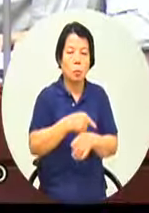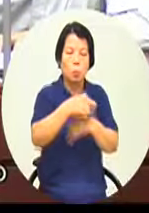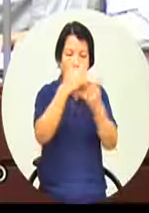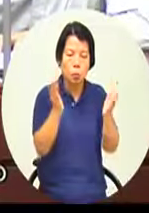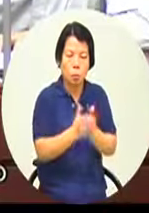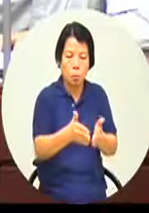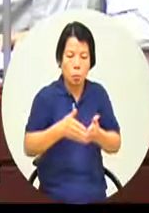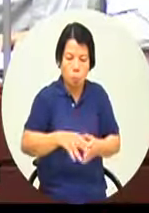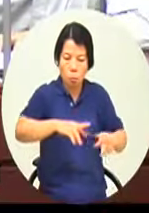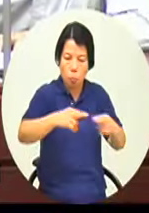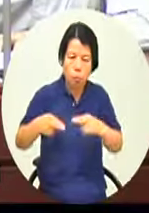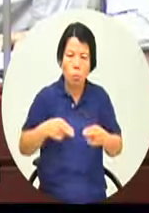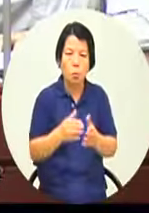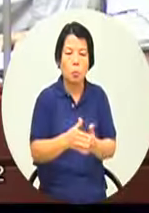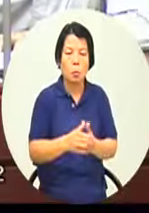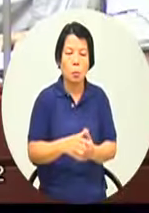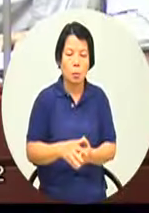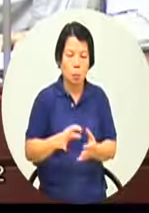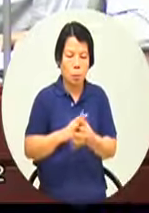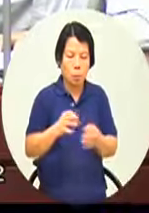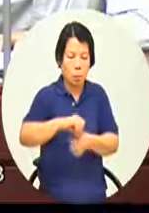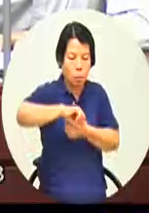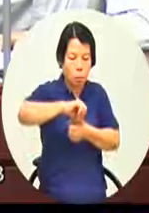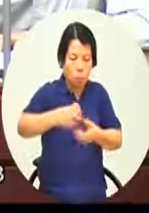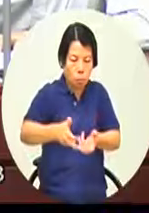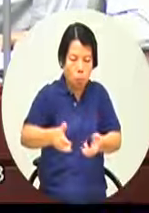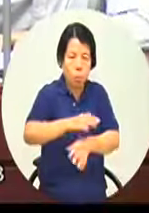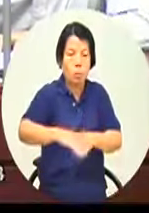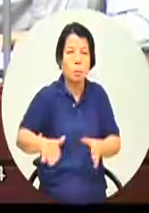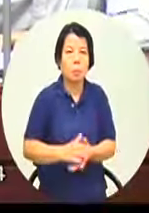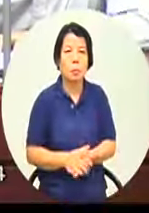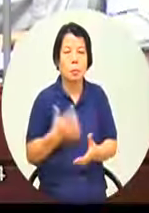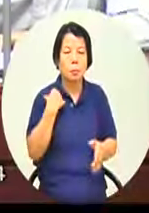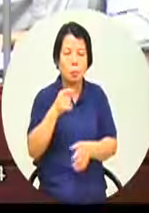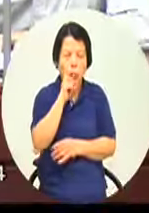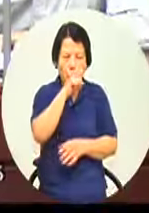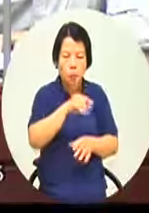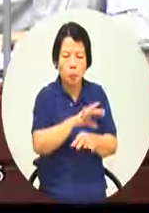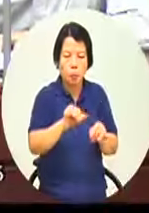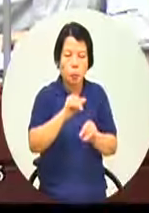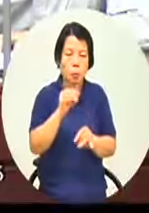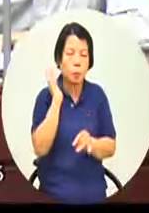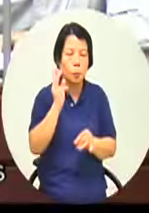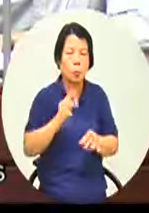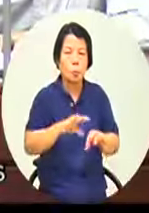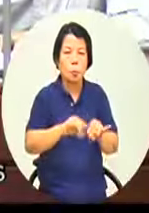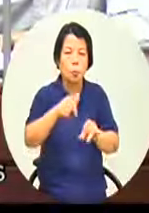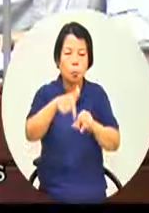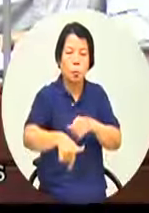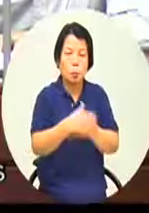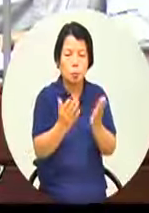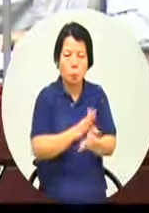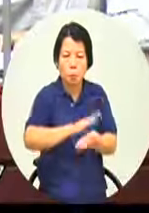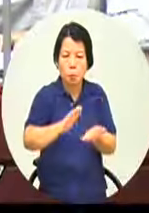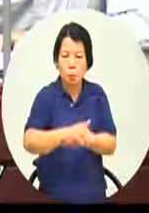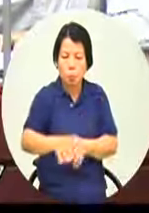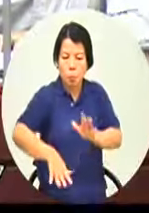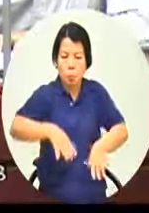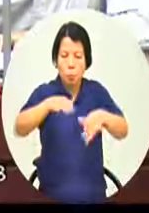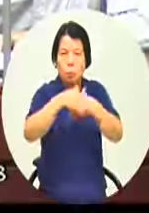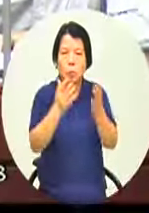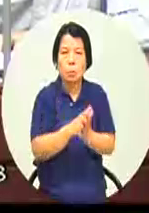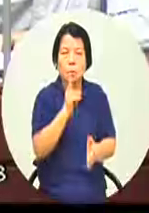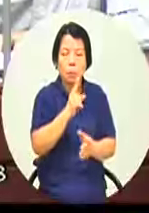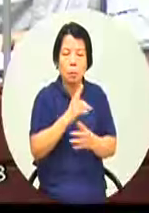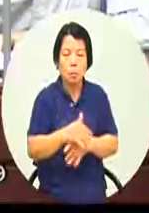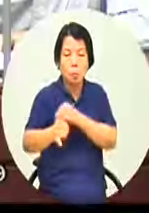必要去改善的地方持续来加强。那污水下水道它其实不是在解决淹水，污水下水道它是排生活污